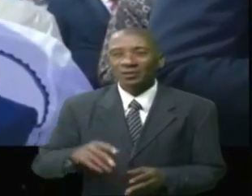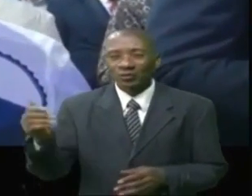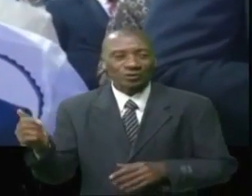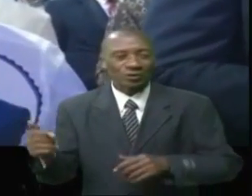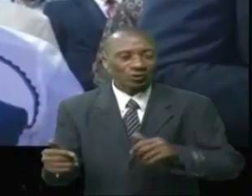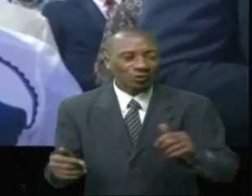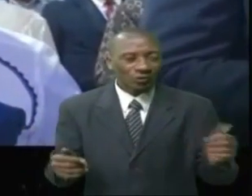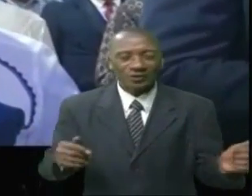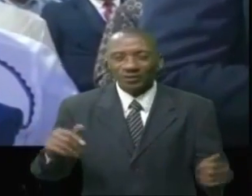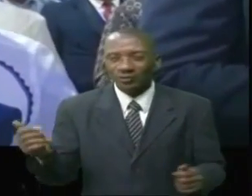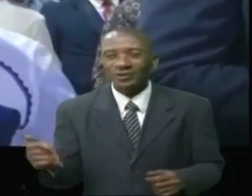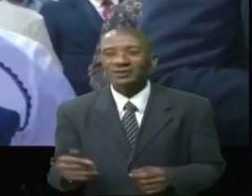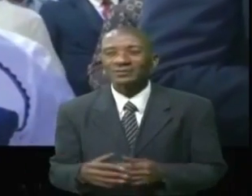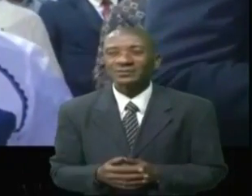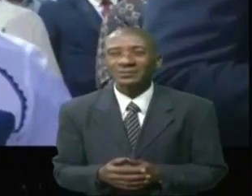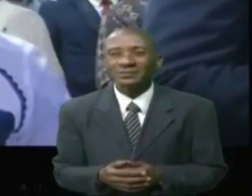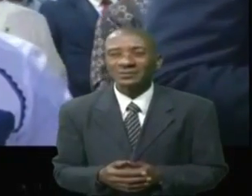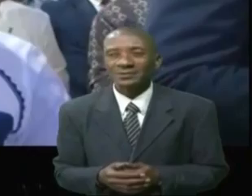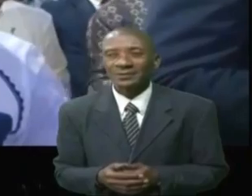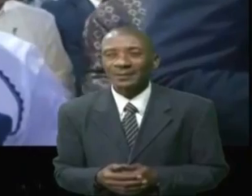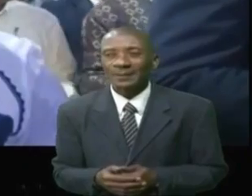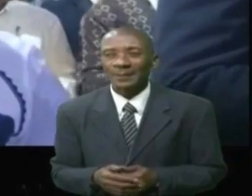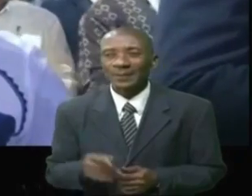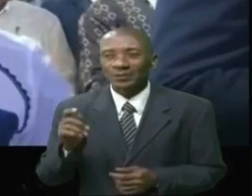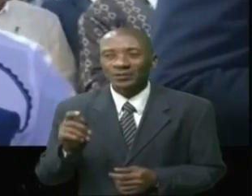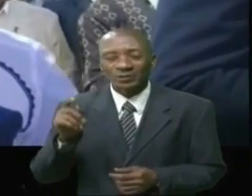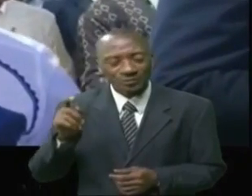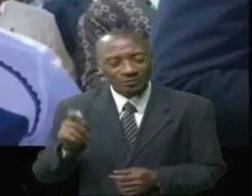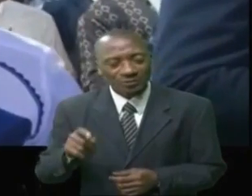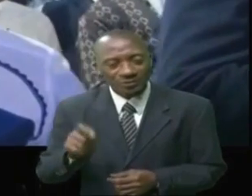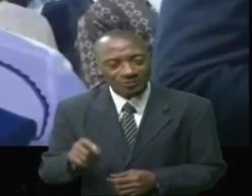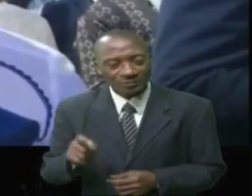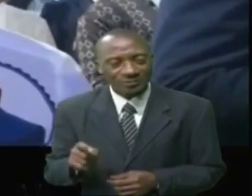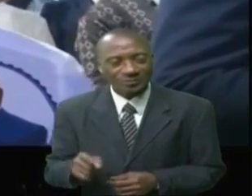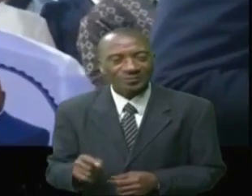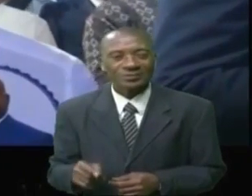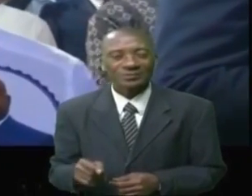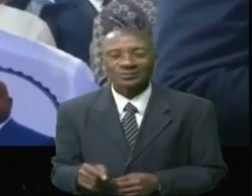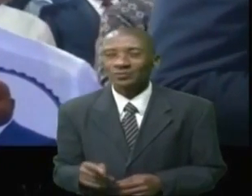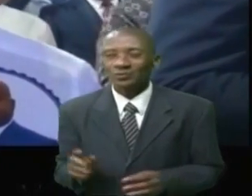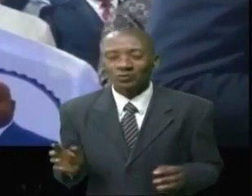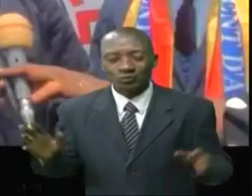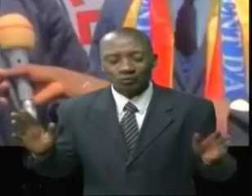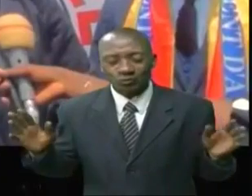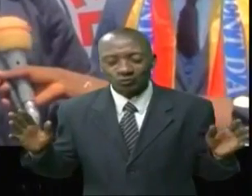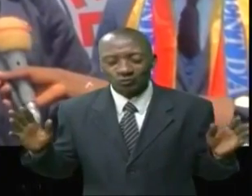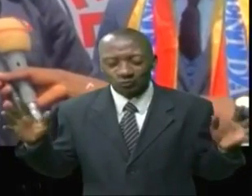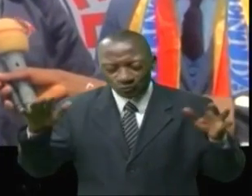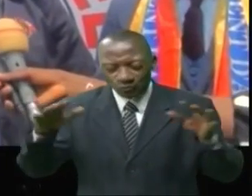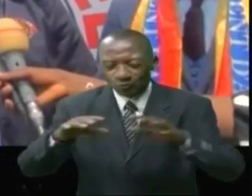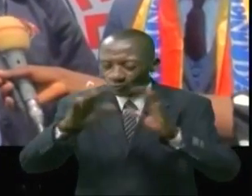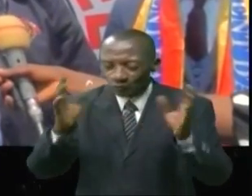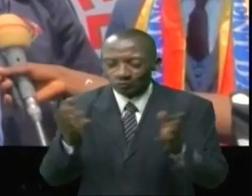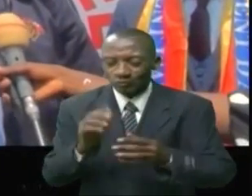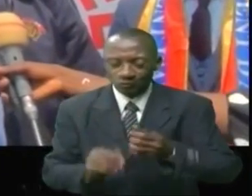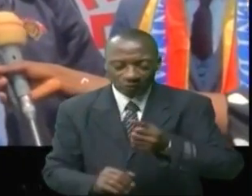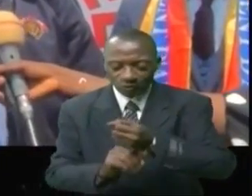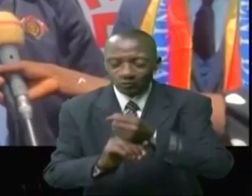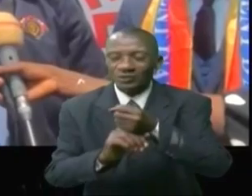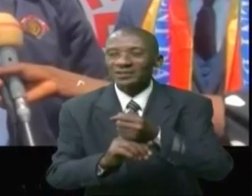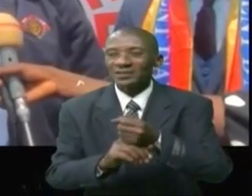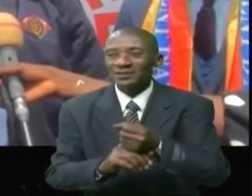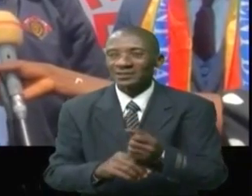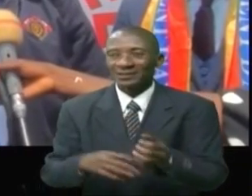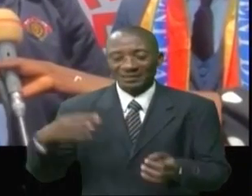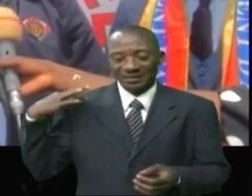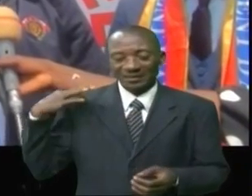de manière massive et historique le candidat Félix-Antoine Tshisekedi. Les élections auront bel et bien